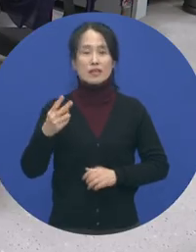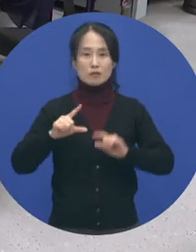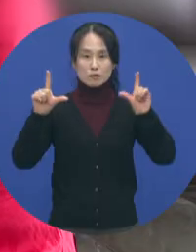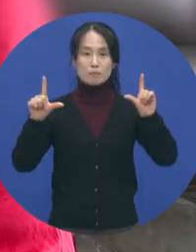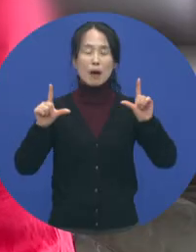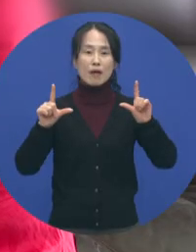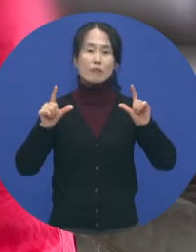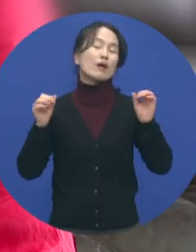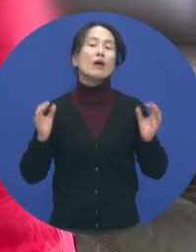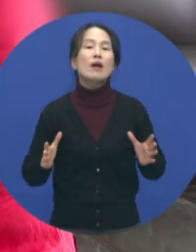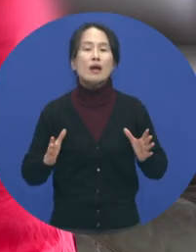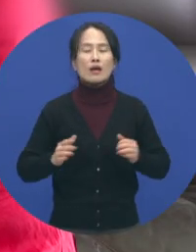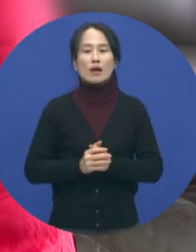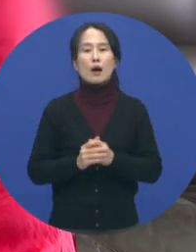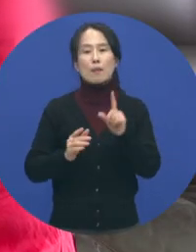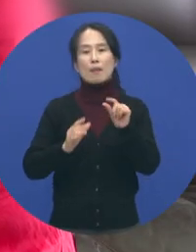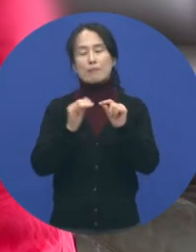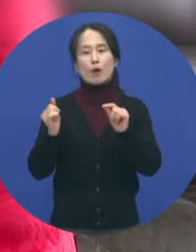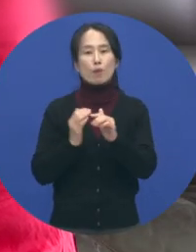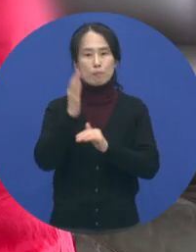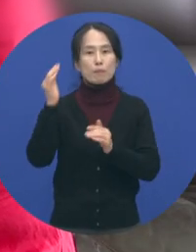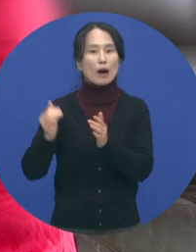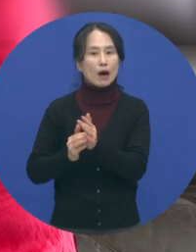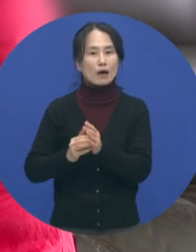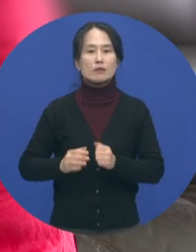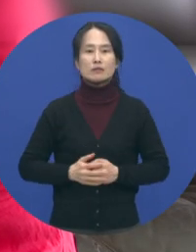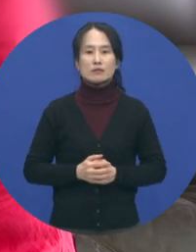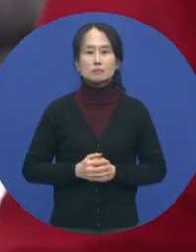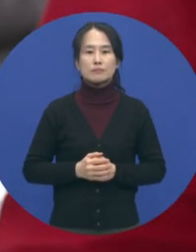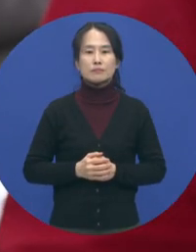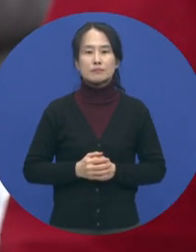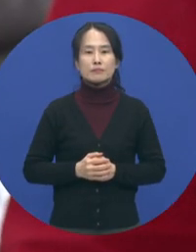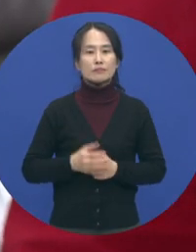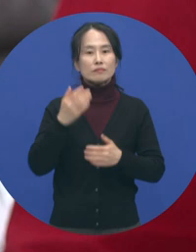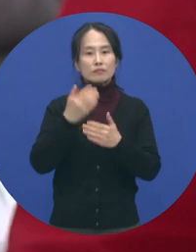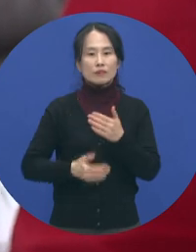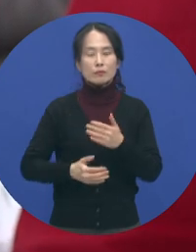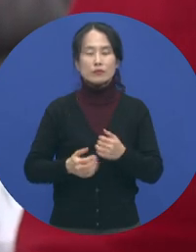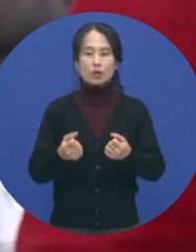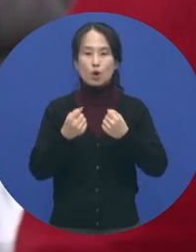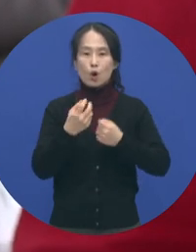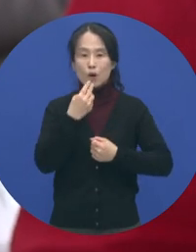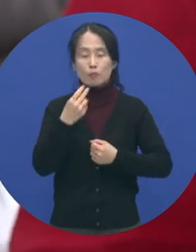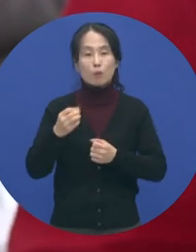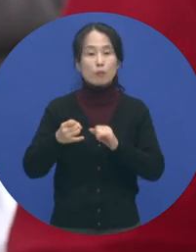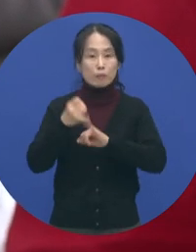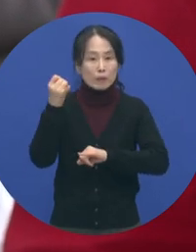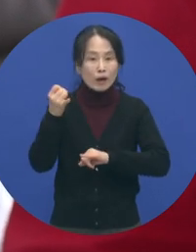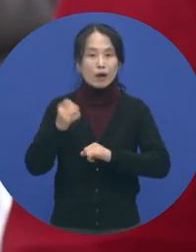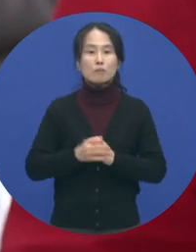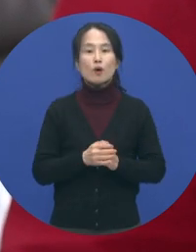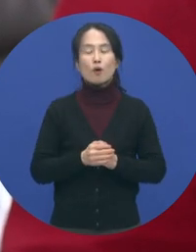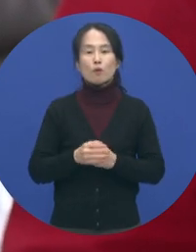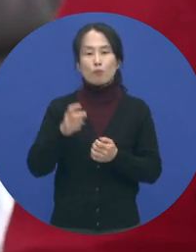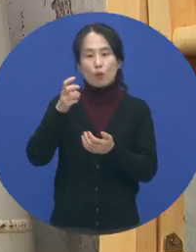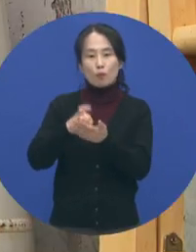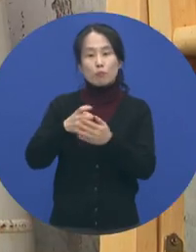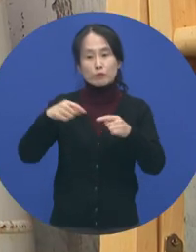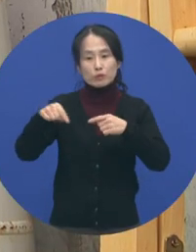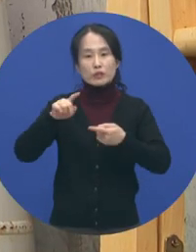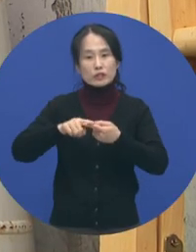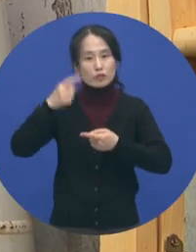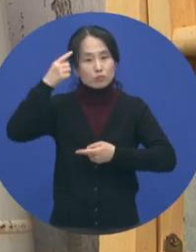돌파했습니다 426명이 복지 상담을 받고 나머진 건강 보험료 미이나 돈의 정책 등을